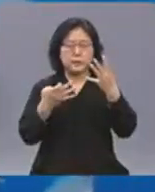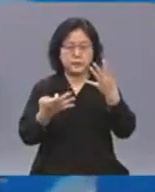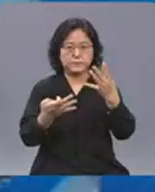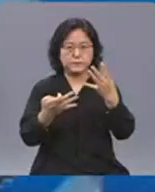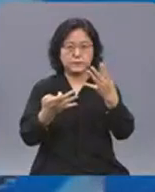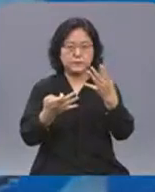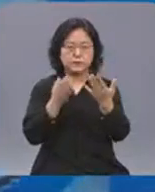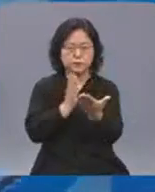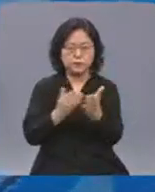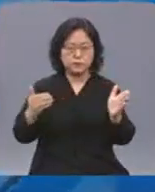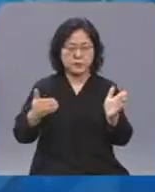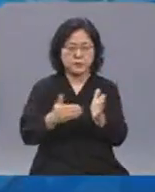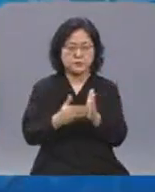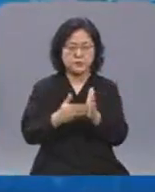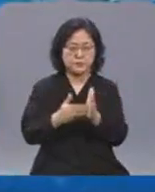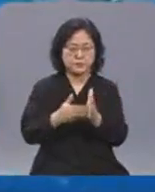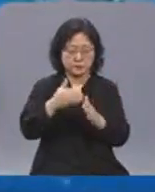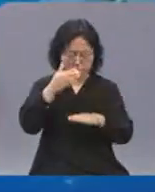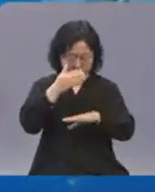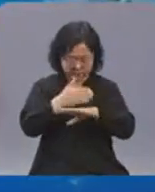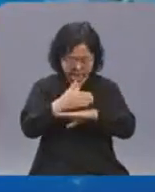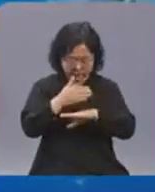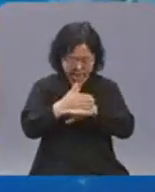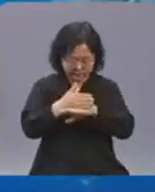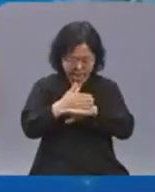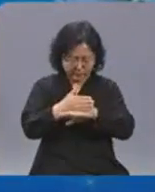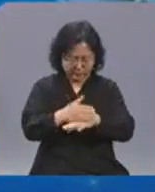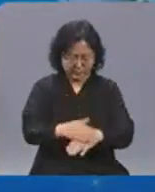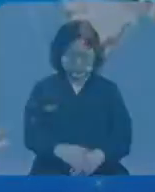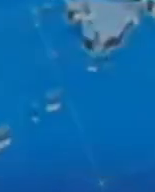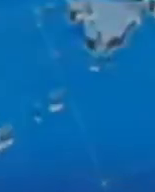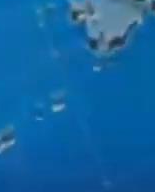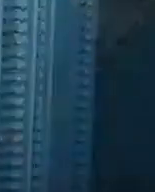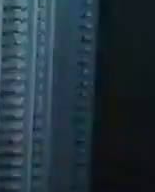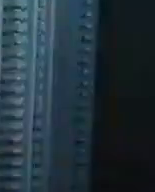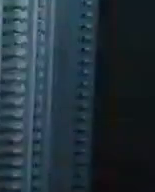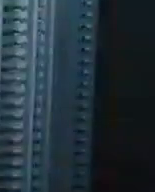4월 14일 뉴스광장 마칩니다 시청해주신 여러분 고맙습니다